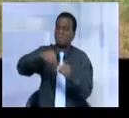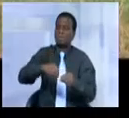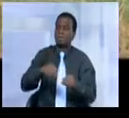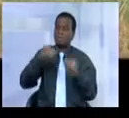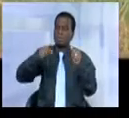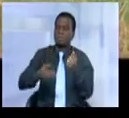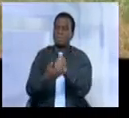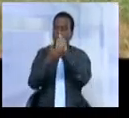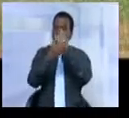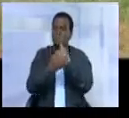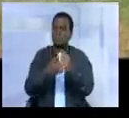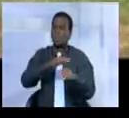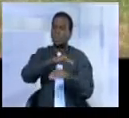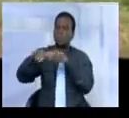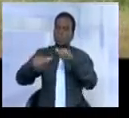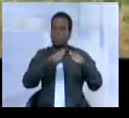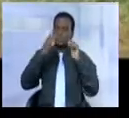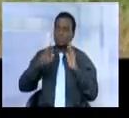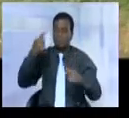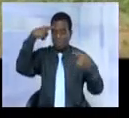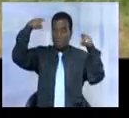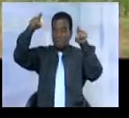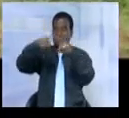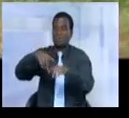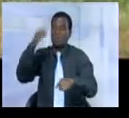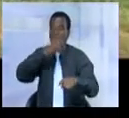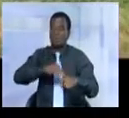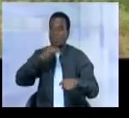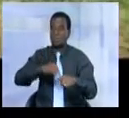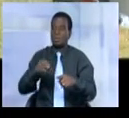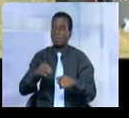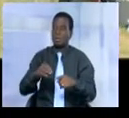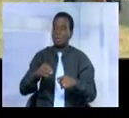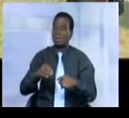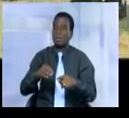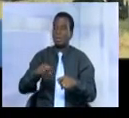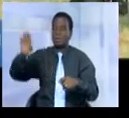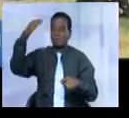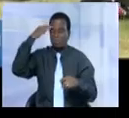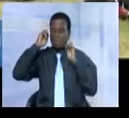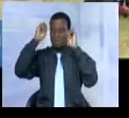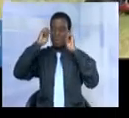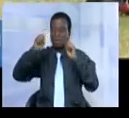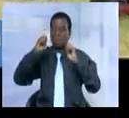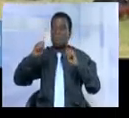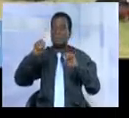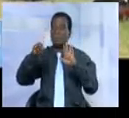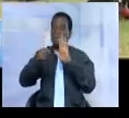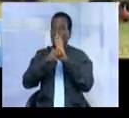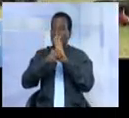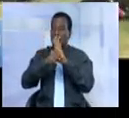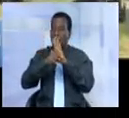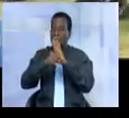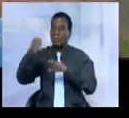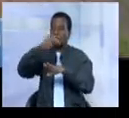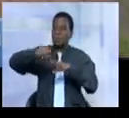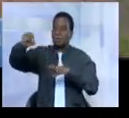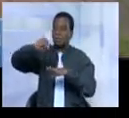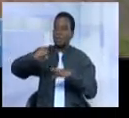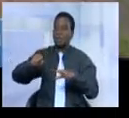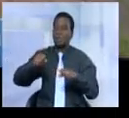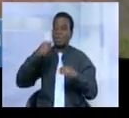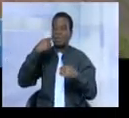aider. Tous les acteurs s'accordent sur le bienfait de la combinaison sport-études. Le ministère de l'Enseignement supérieur et de la Recherche scientifique prévoit